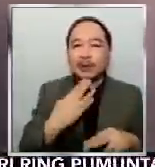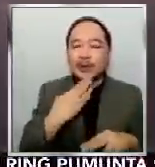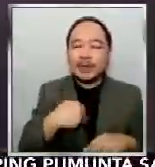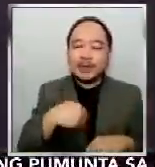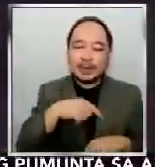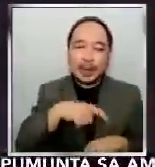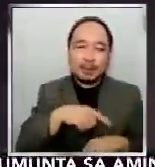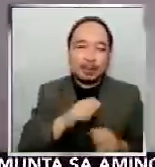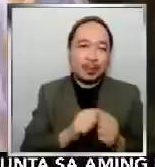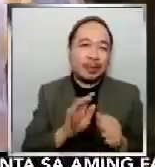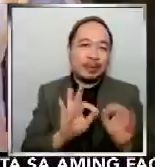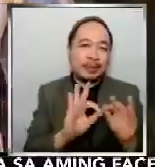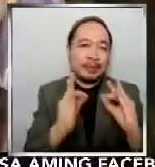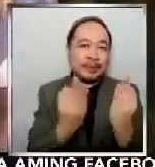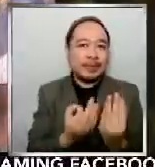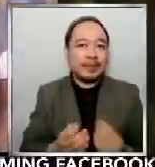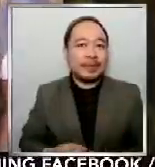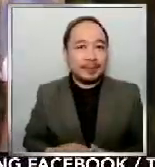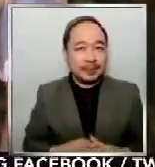pamilya.